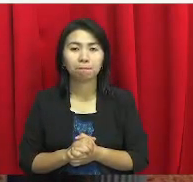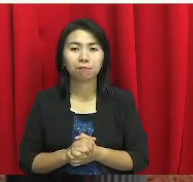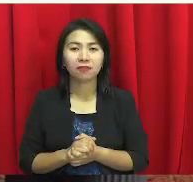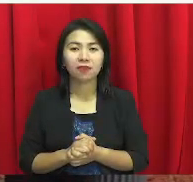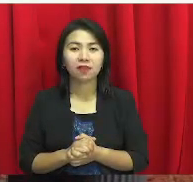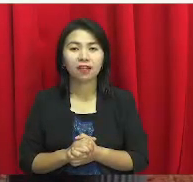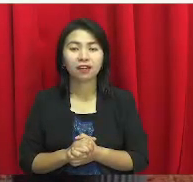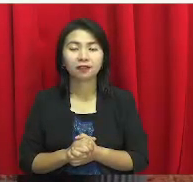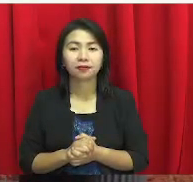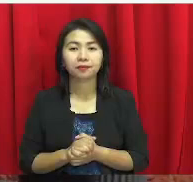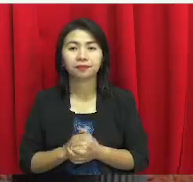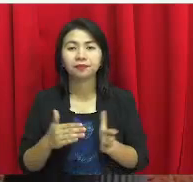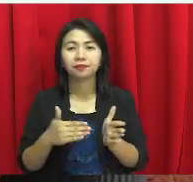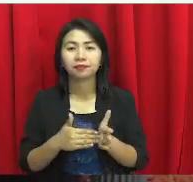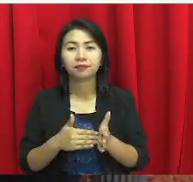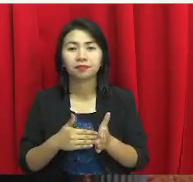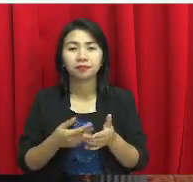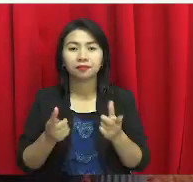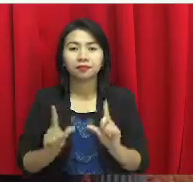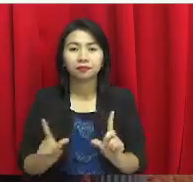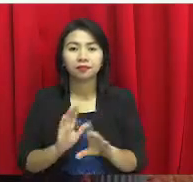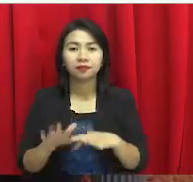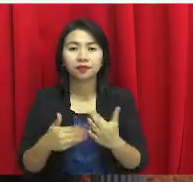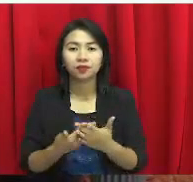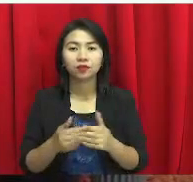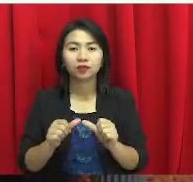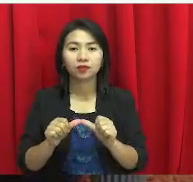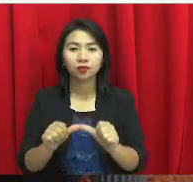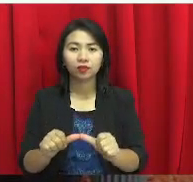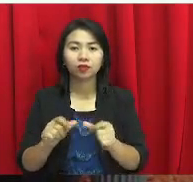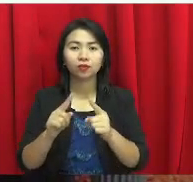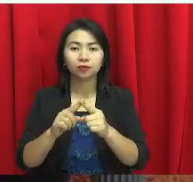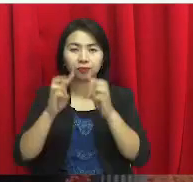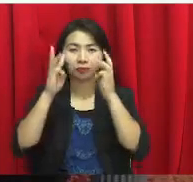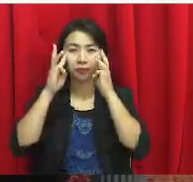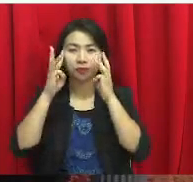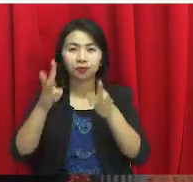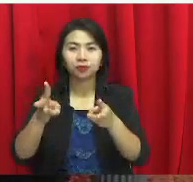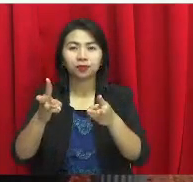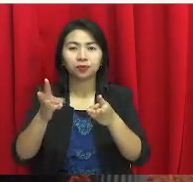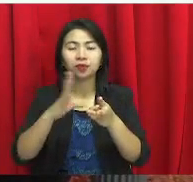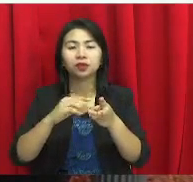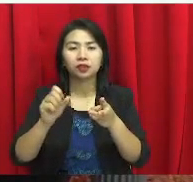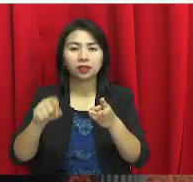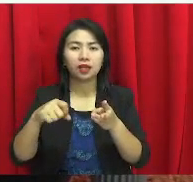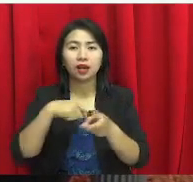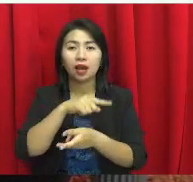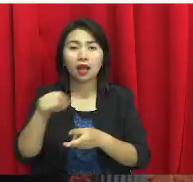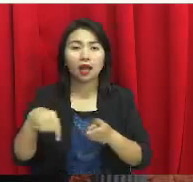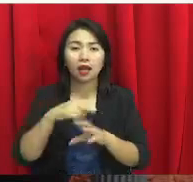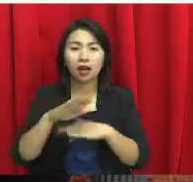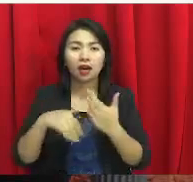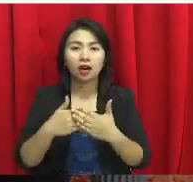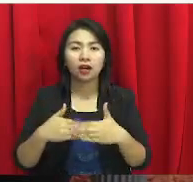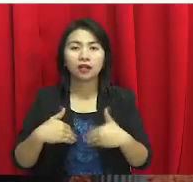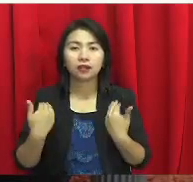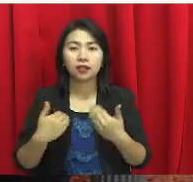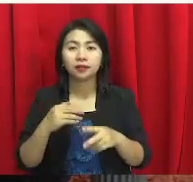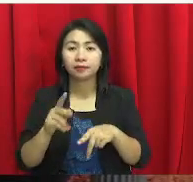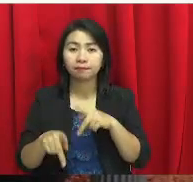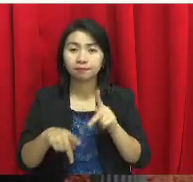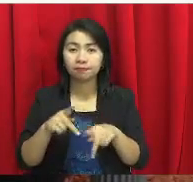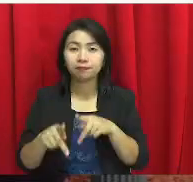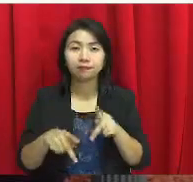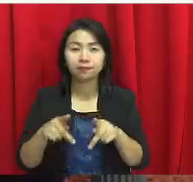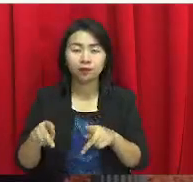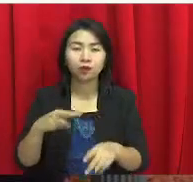Sige. Kaya mga kapatid, patuloy po tayo. Sumubaybay, lalo na sa mga young people. Maganda ang ating pinag-uusapan, no? Dahil ito pa rin ay patungkol